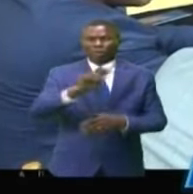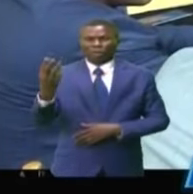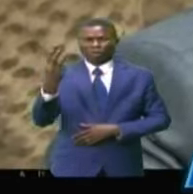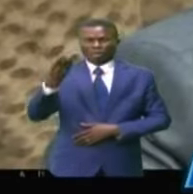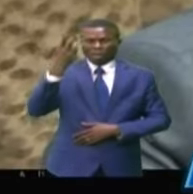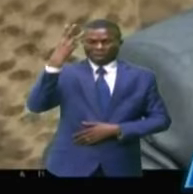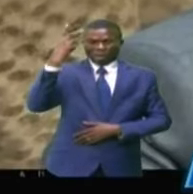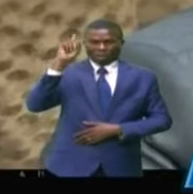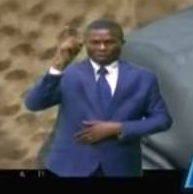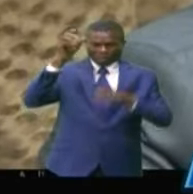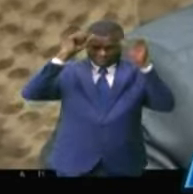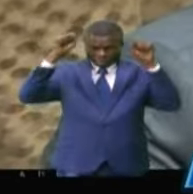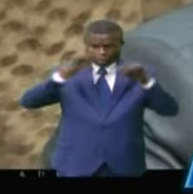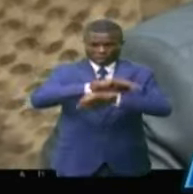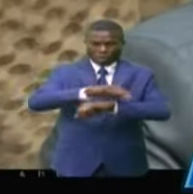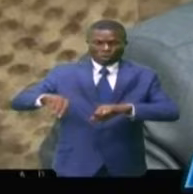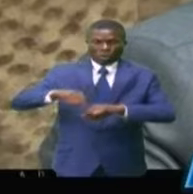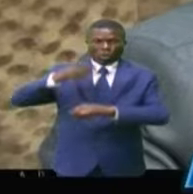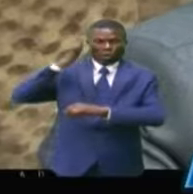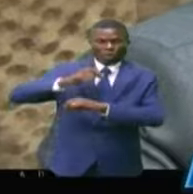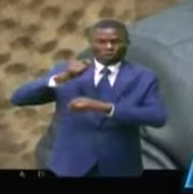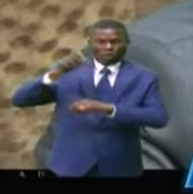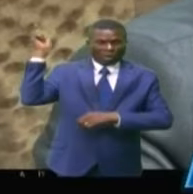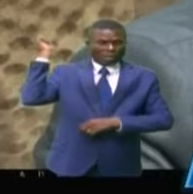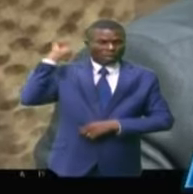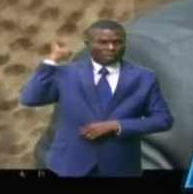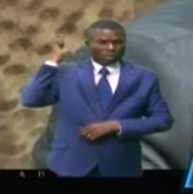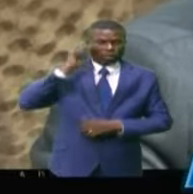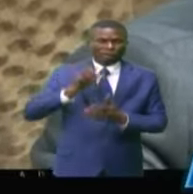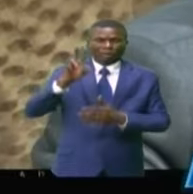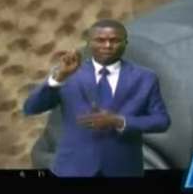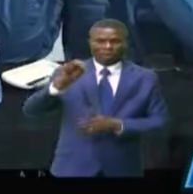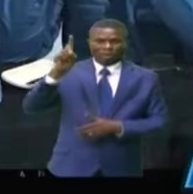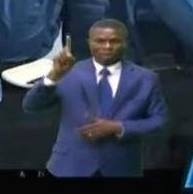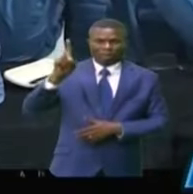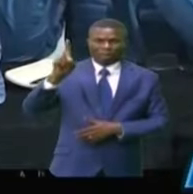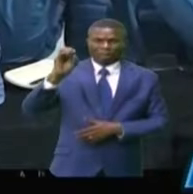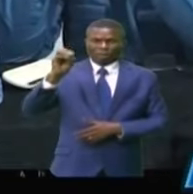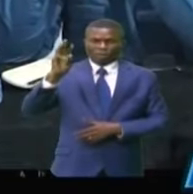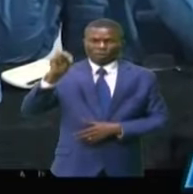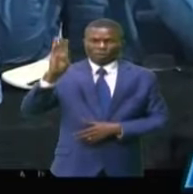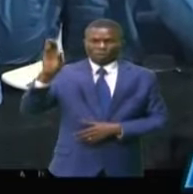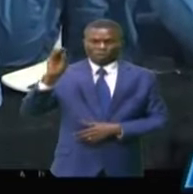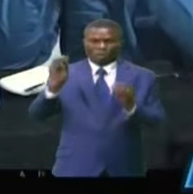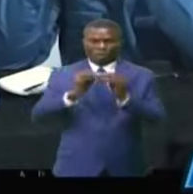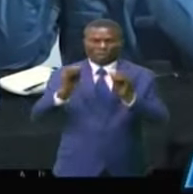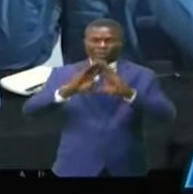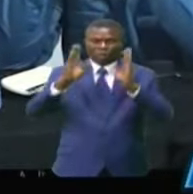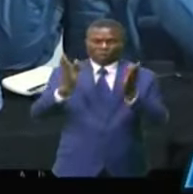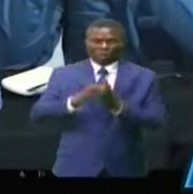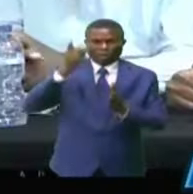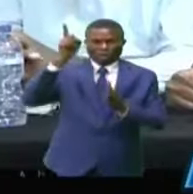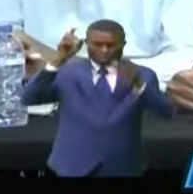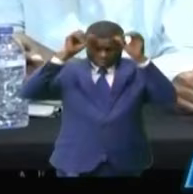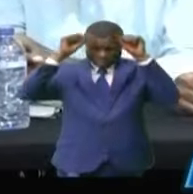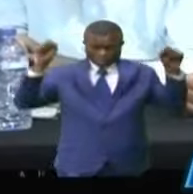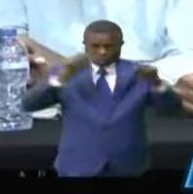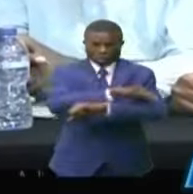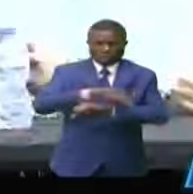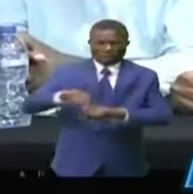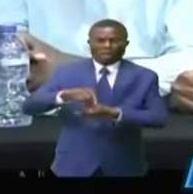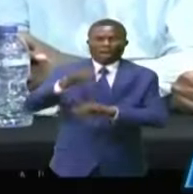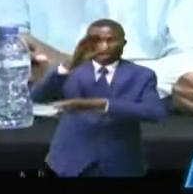premier président de la Cour de cassation, professeur Ndomba Kabeyaili Léon, a réuni dans la soirée tous les premiers présidents des cours